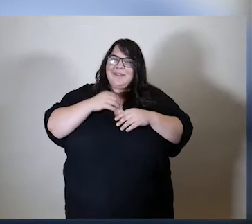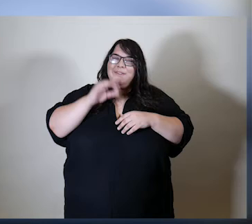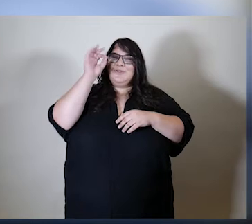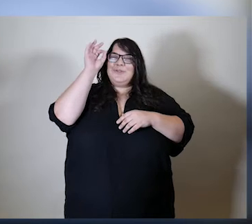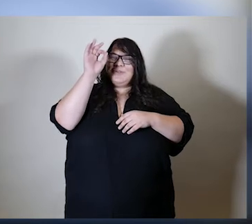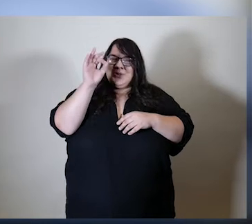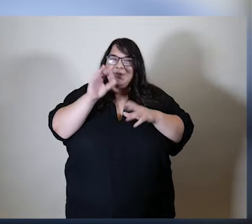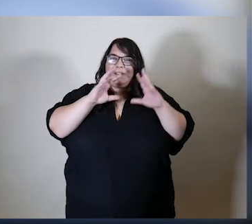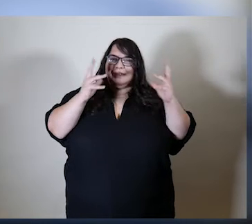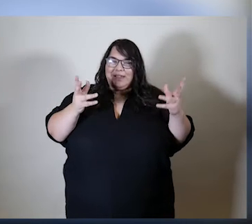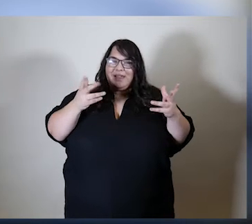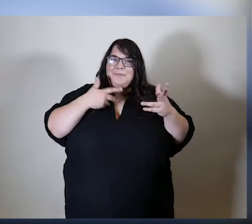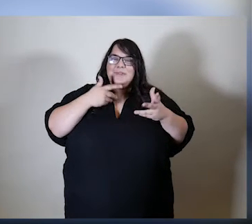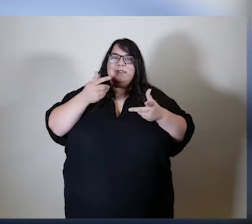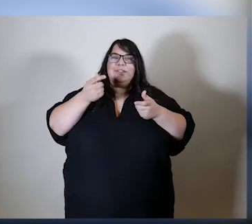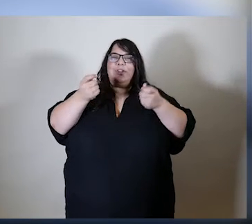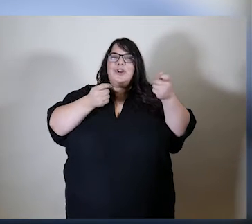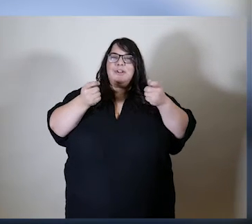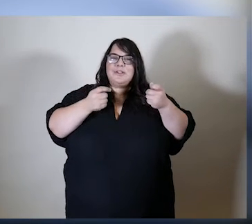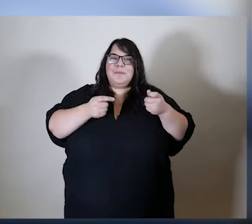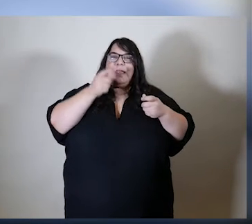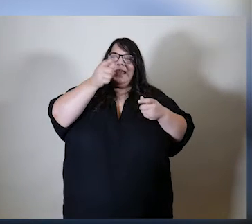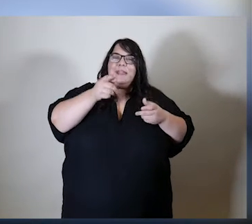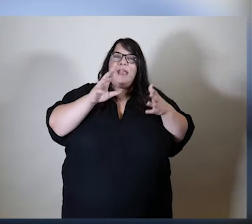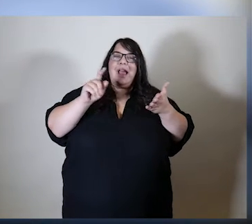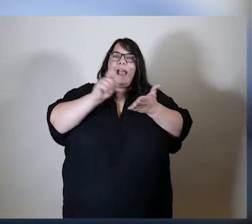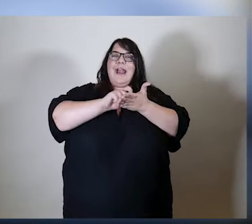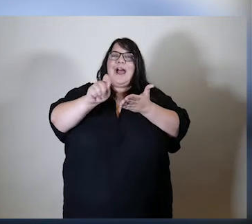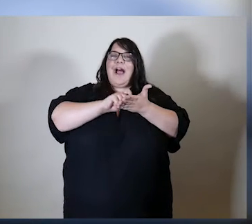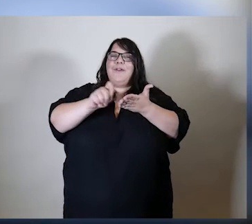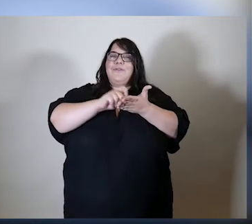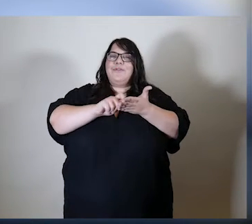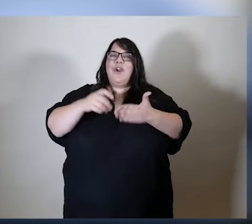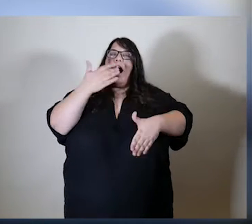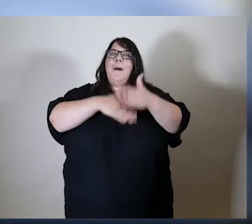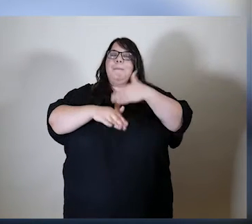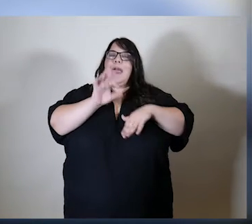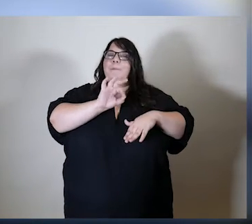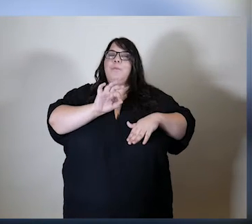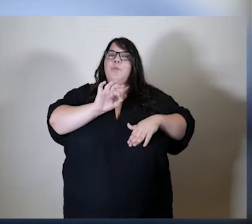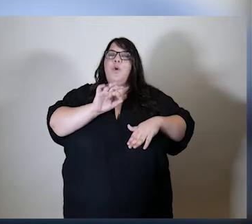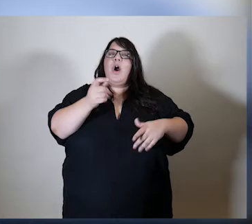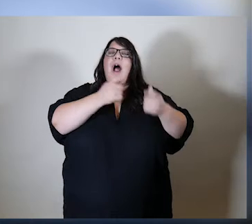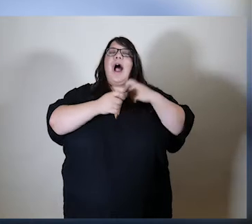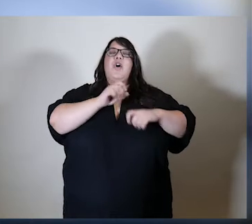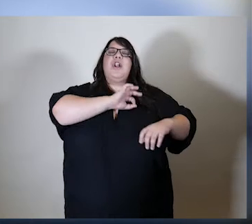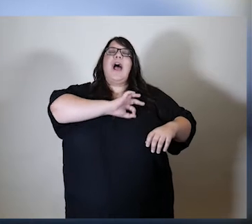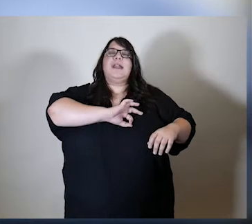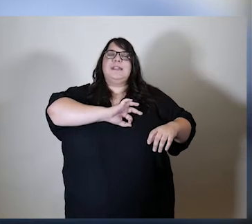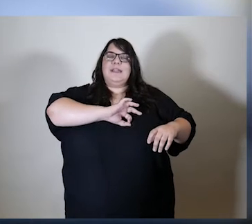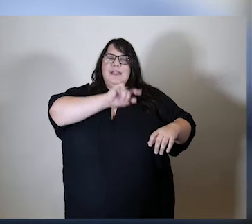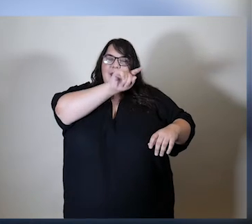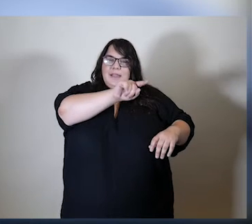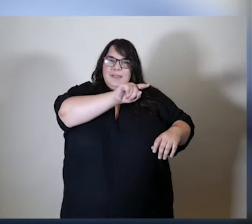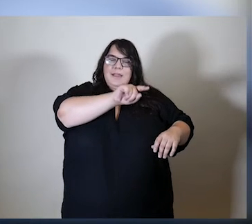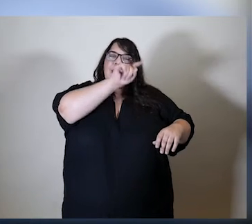άλλωστε οργανώσαμε και στήσαμε και το γραφείο ΑΜΕΑ στην αγορά Αργύρη, όπου